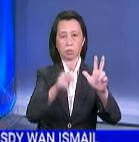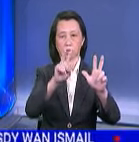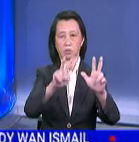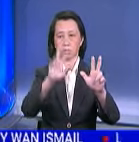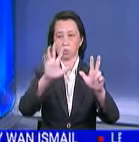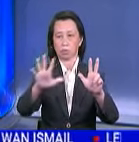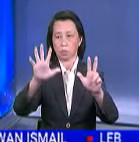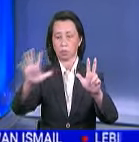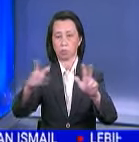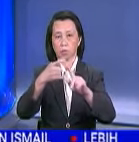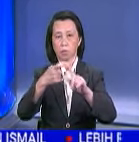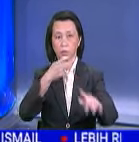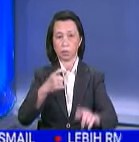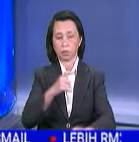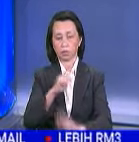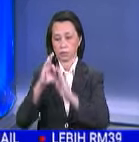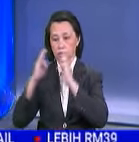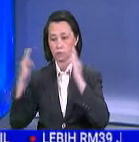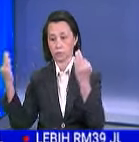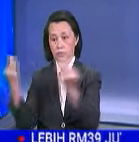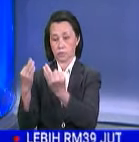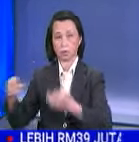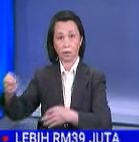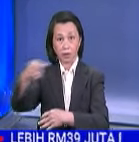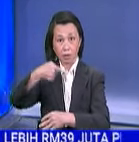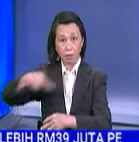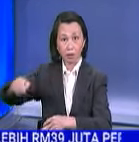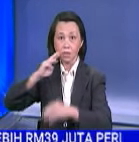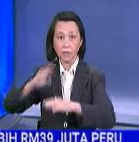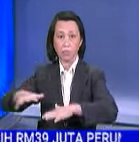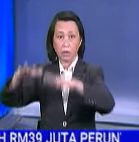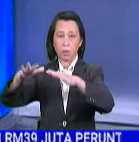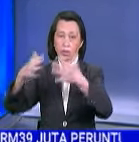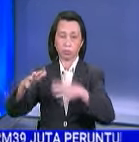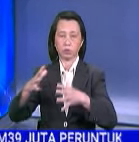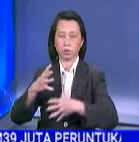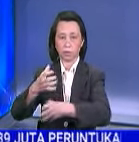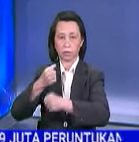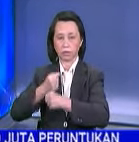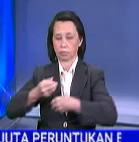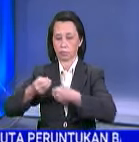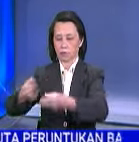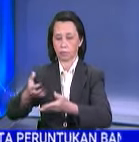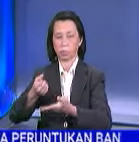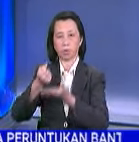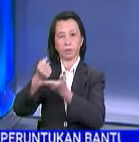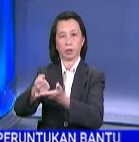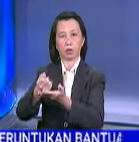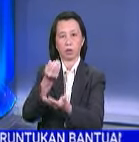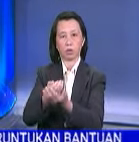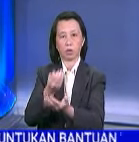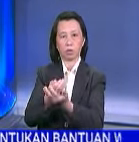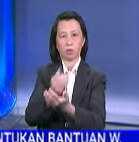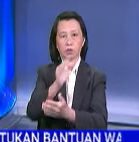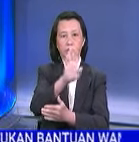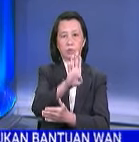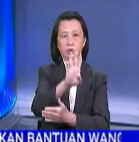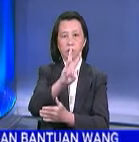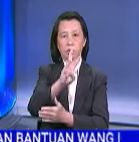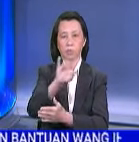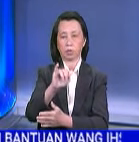RM39,255 daripada ketua isi rumah terlibat banjir telah menerima bantuan wang ehsan